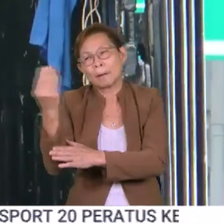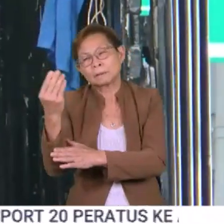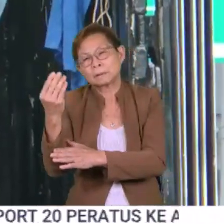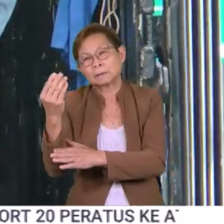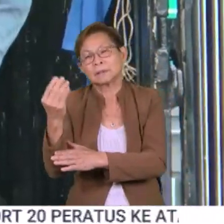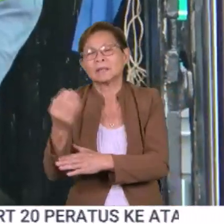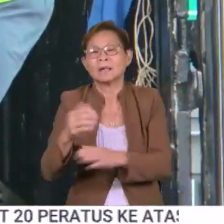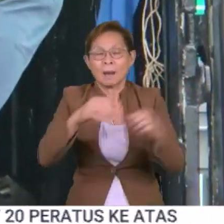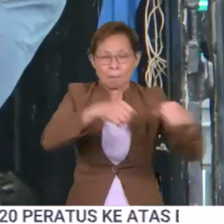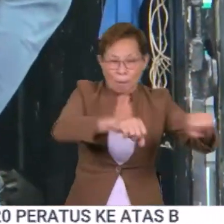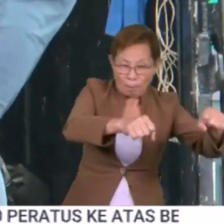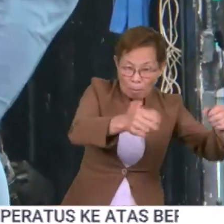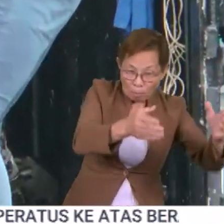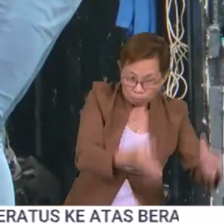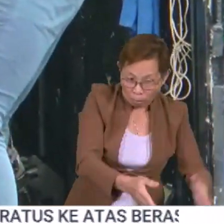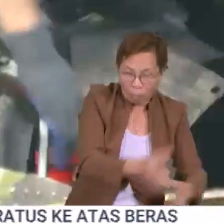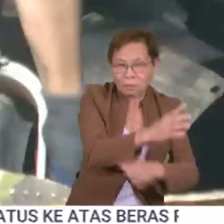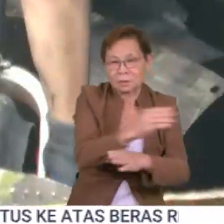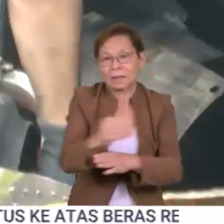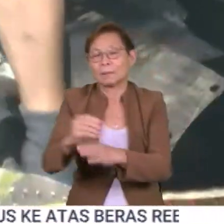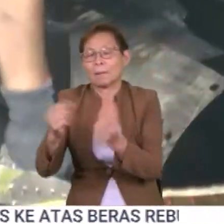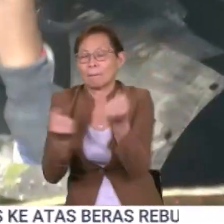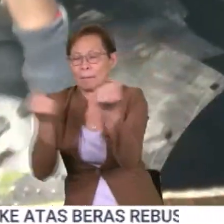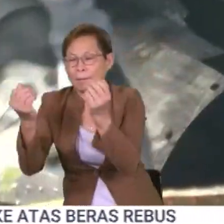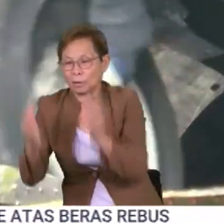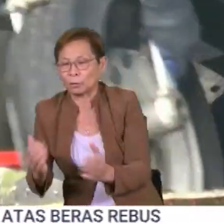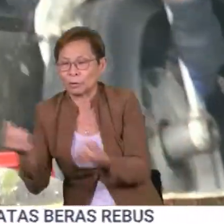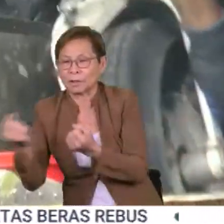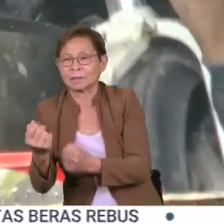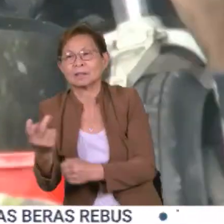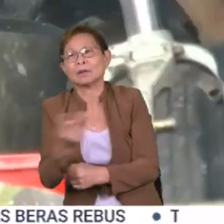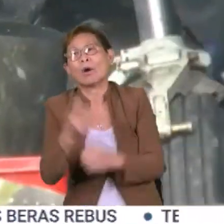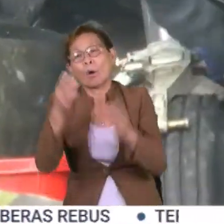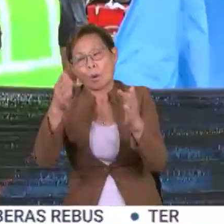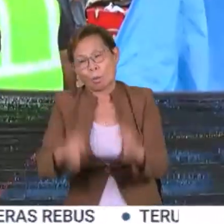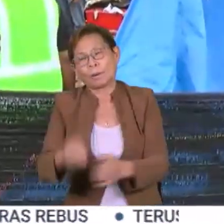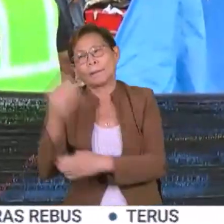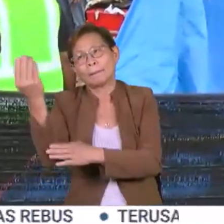masing-masing penunggang atau Cikal dan pemandu kereta